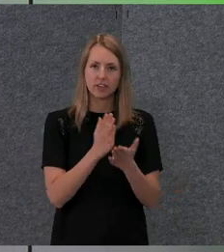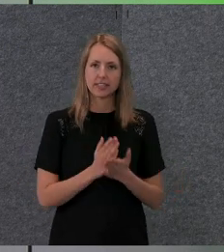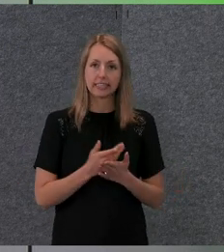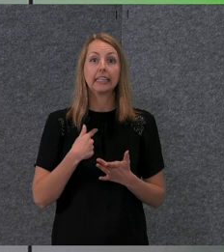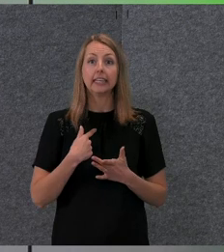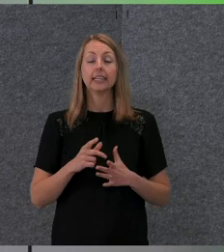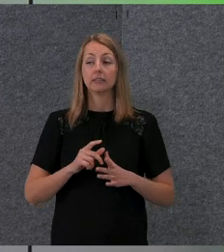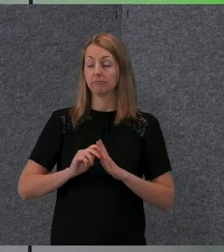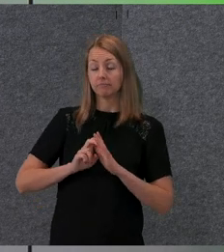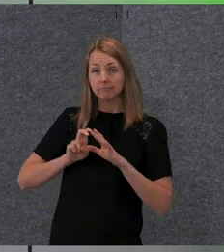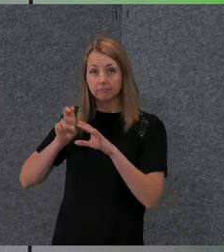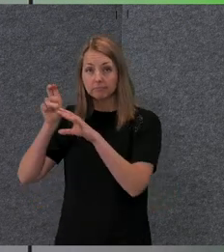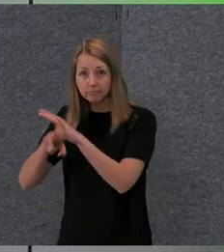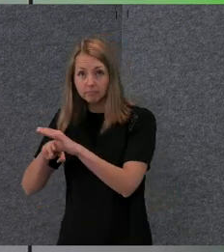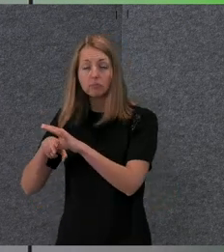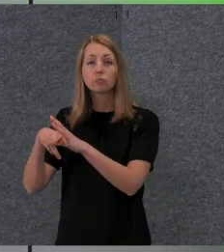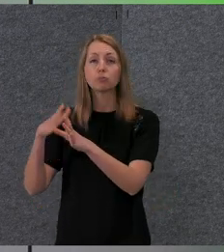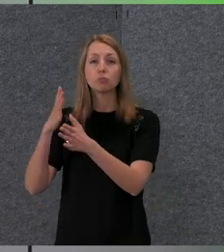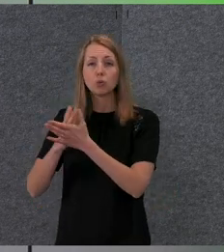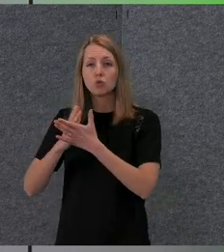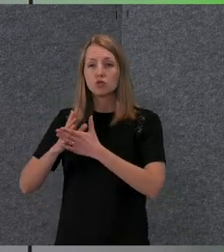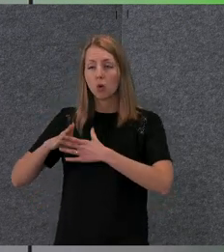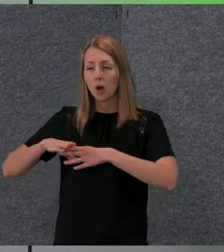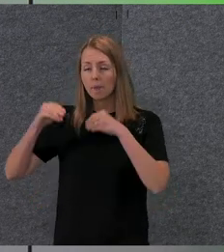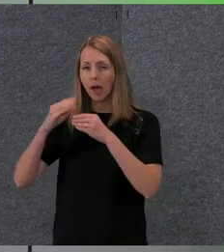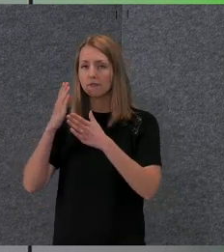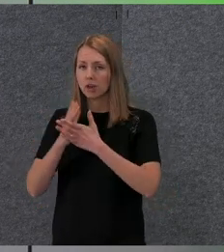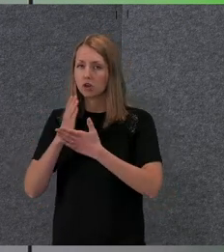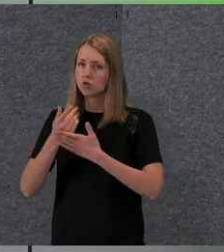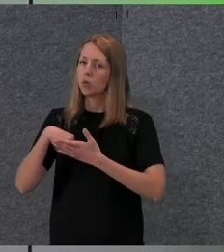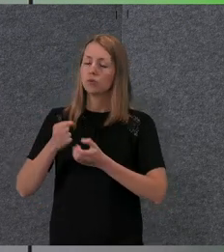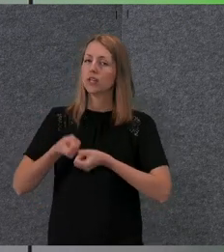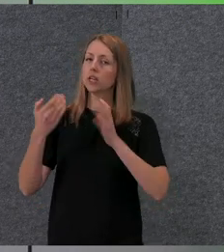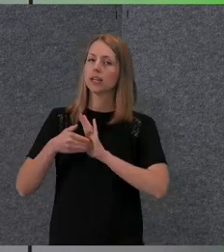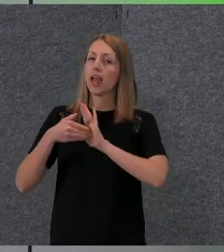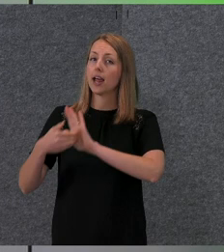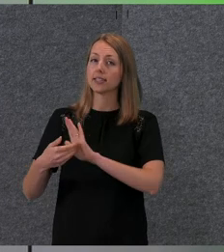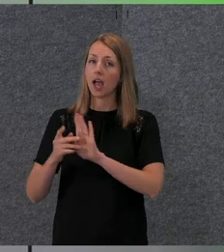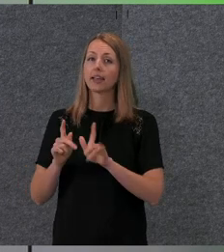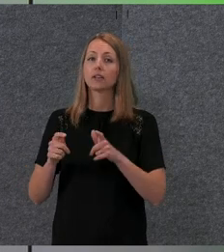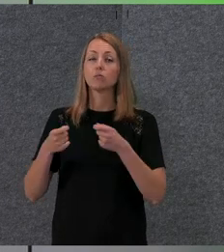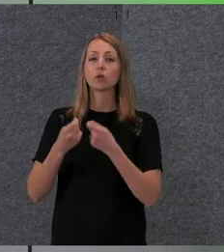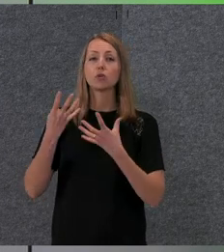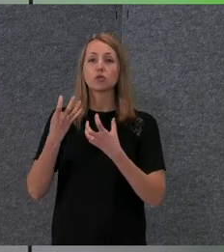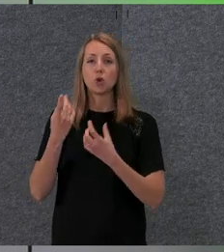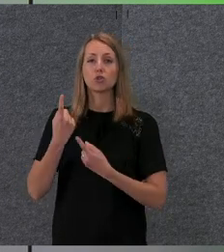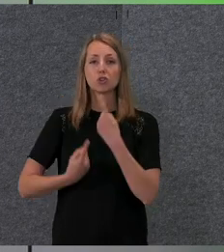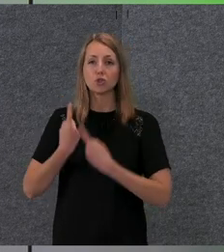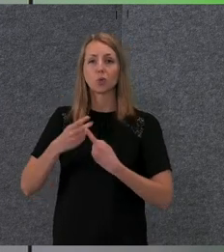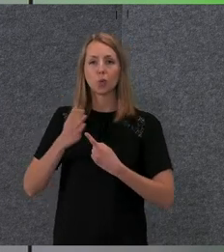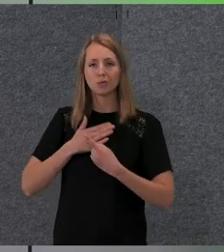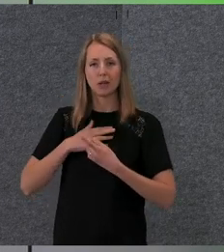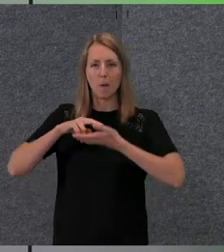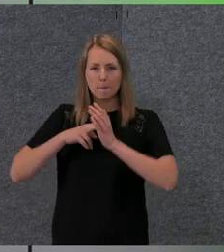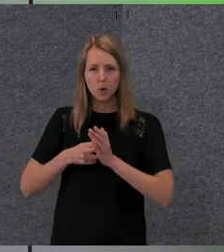Tag 1 im Bundestag deutlich zu machen, dass die Politik von Bündnis 90 Die Grünen in dieser Pandemie einen Unterschied macht, dass